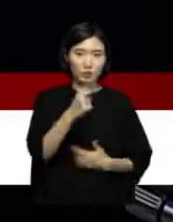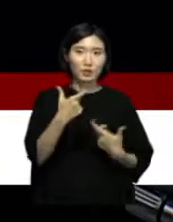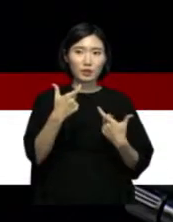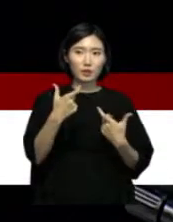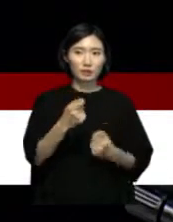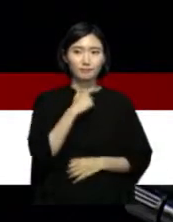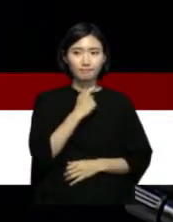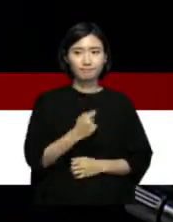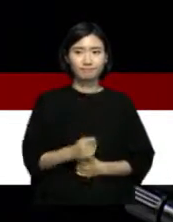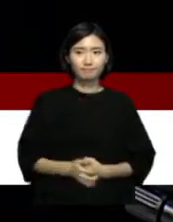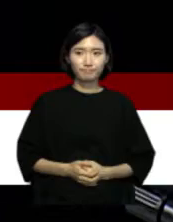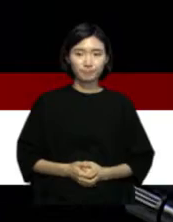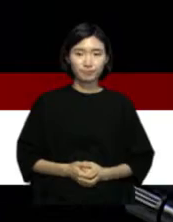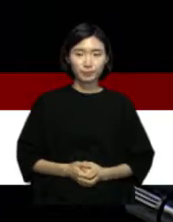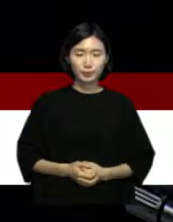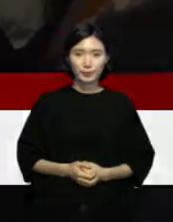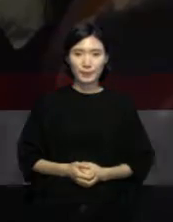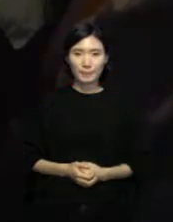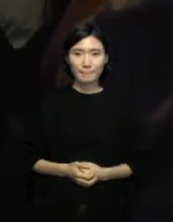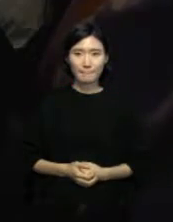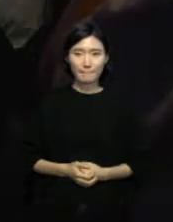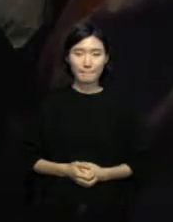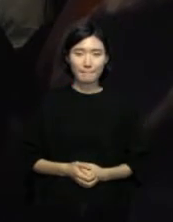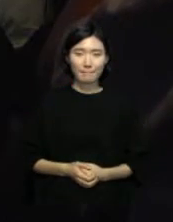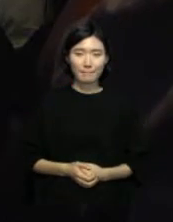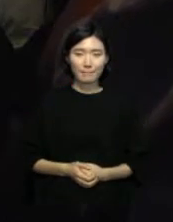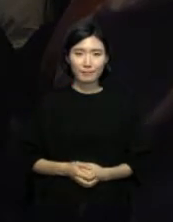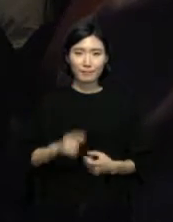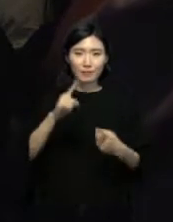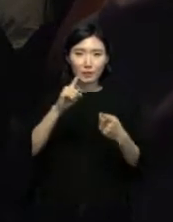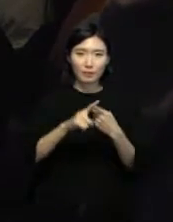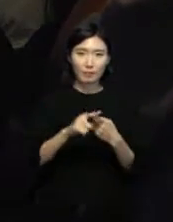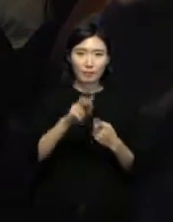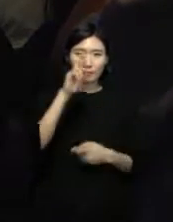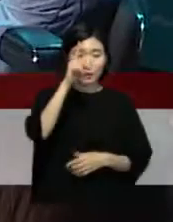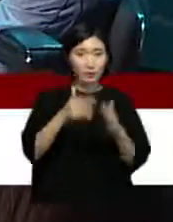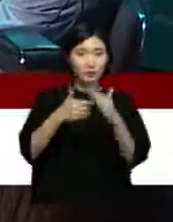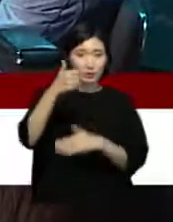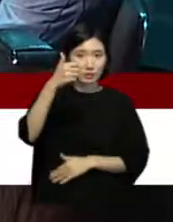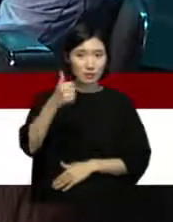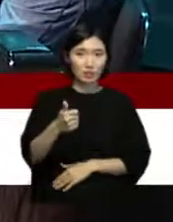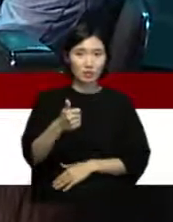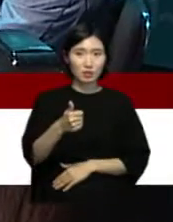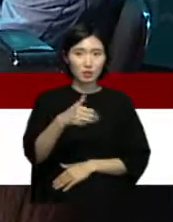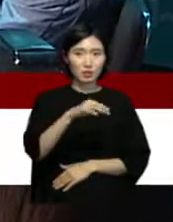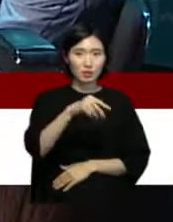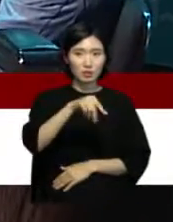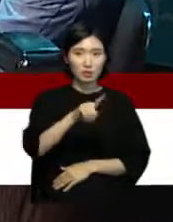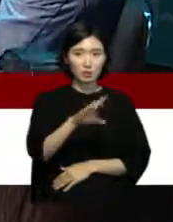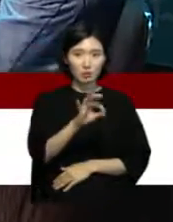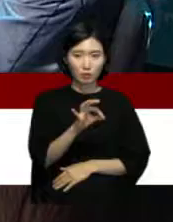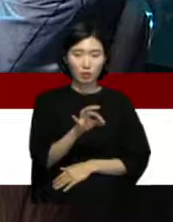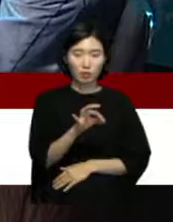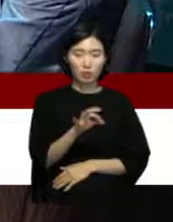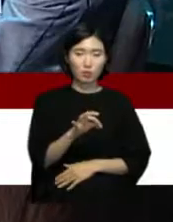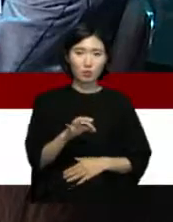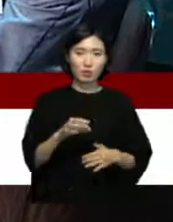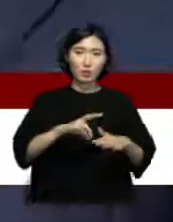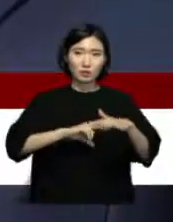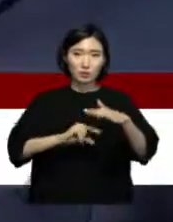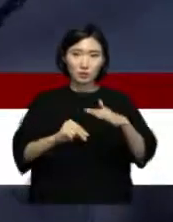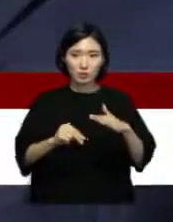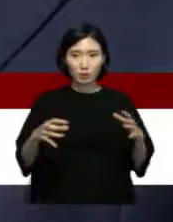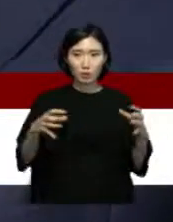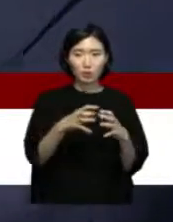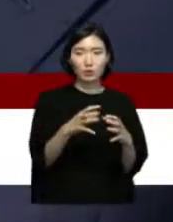좋겠다는 바람을 가져보고요. 이에 대해 박원순 서울시장은 창동 차량기지 부지에 서울 미래의